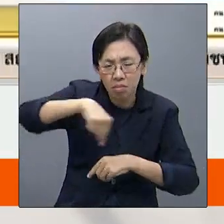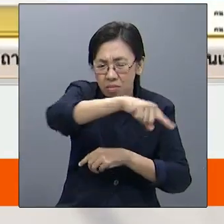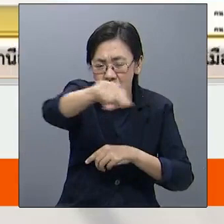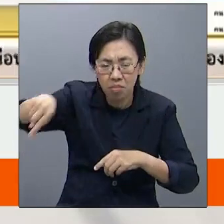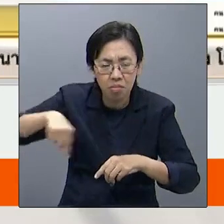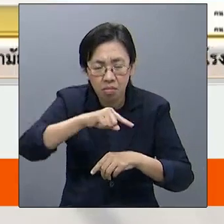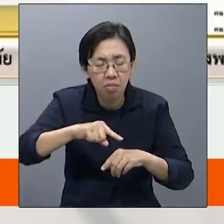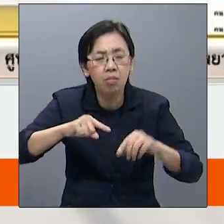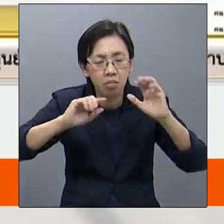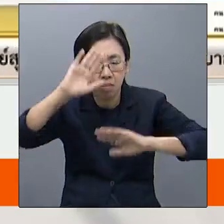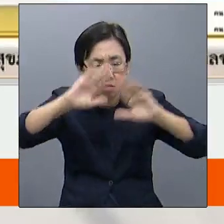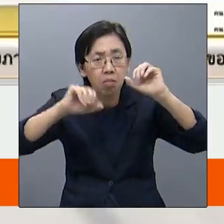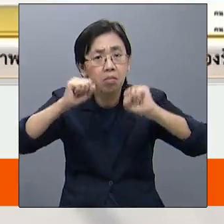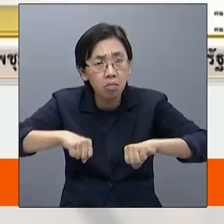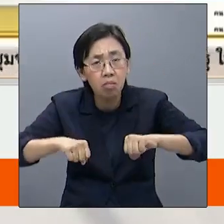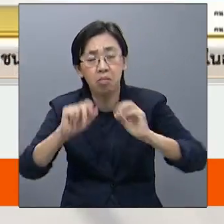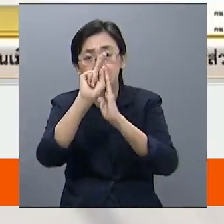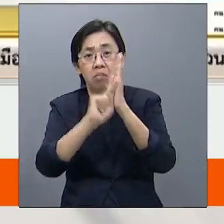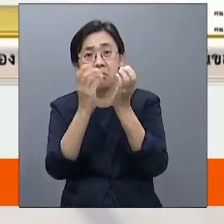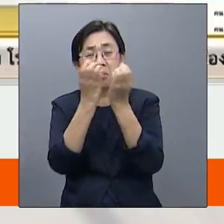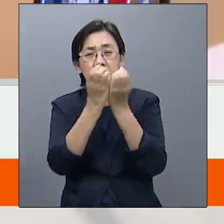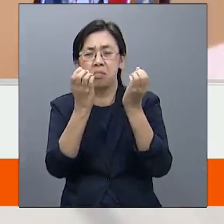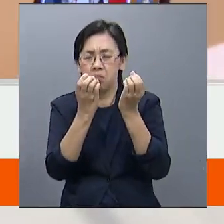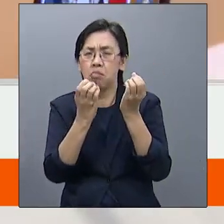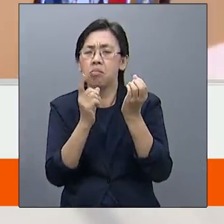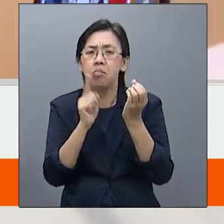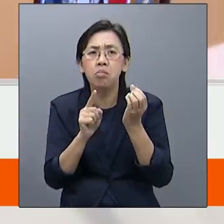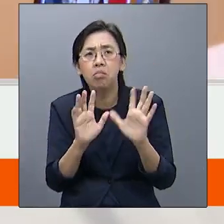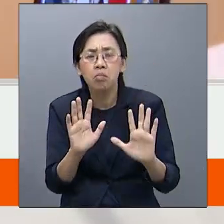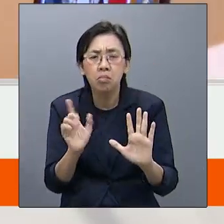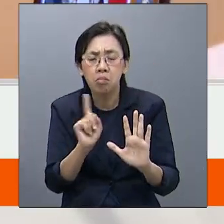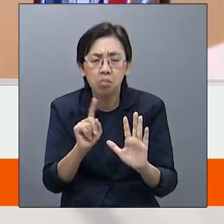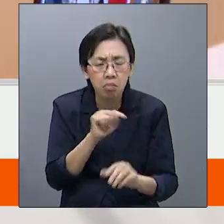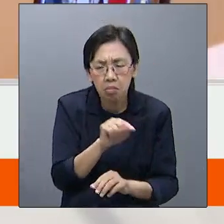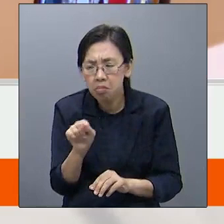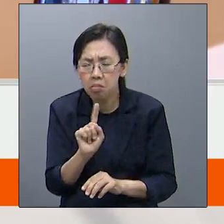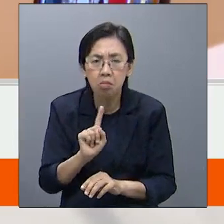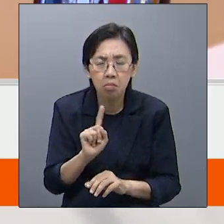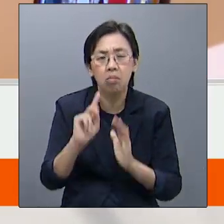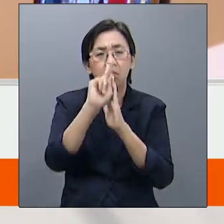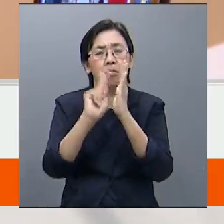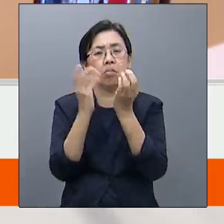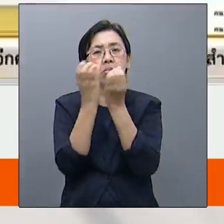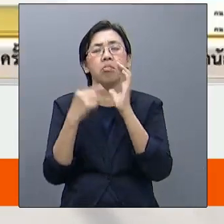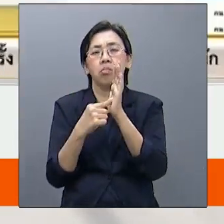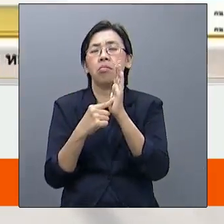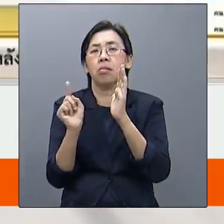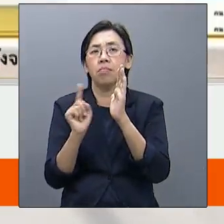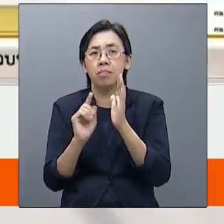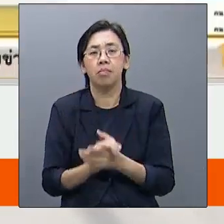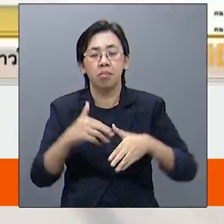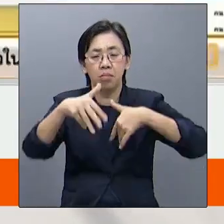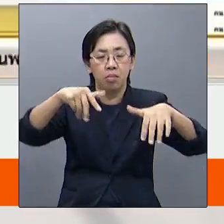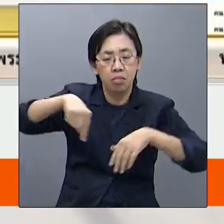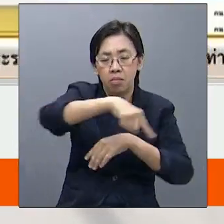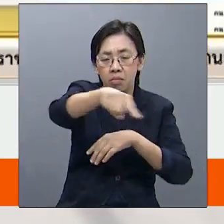ันไม่สามารถที่มรฐมนณสุดตรงรัฐมนูณสธ้อนถึงหน้าตาผู้คนข